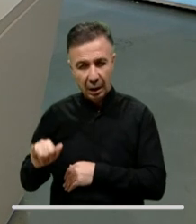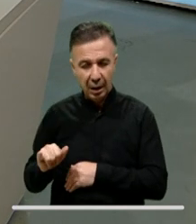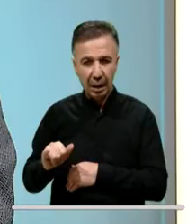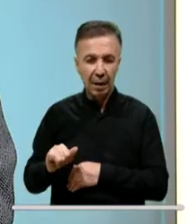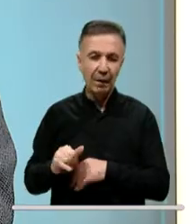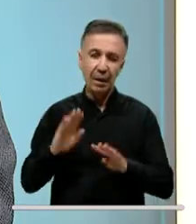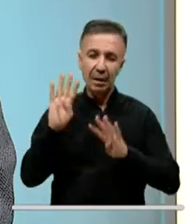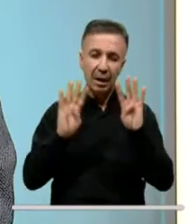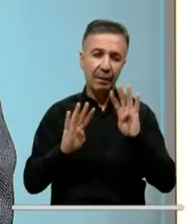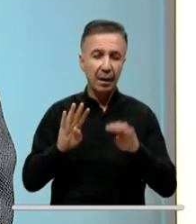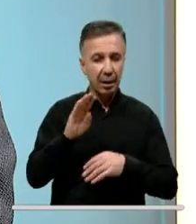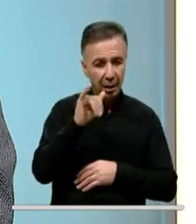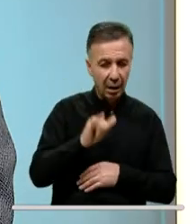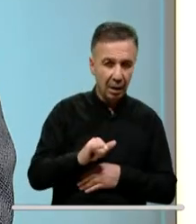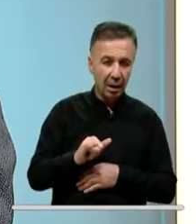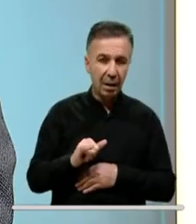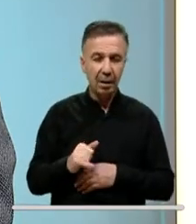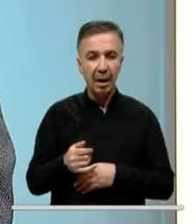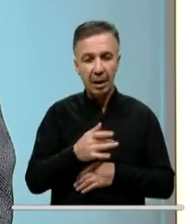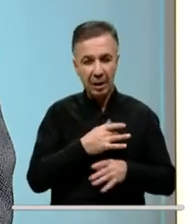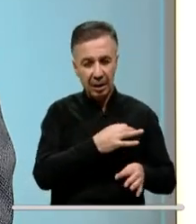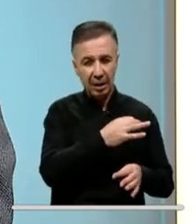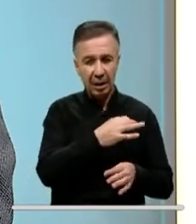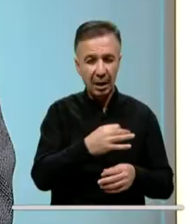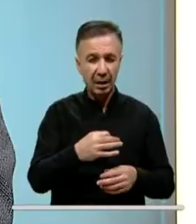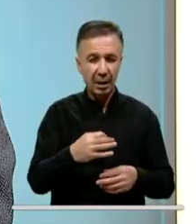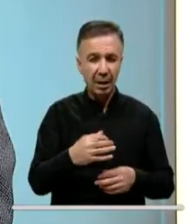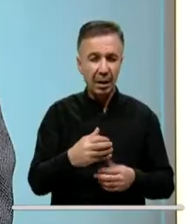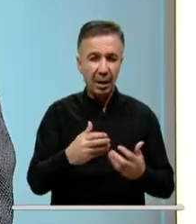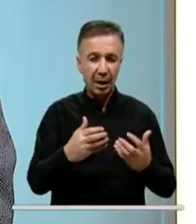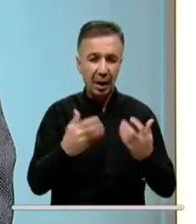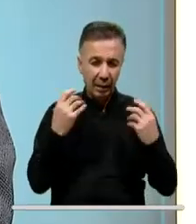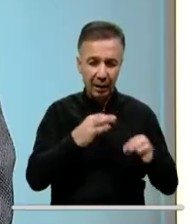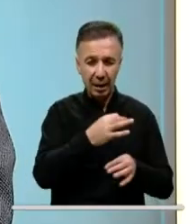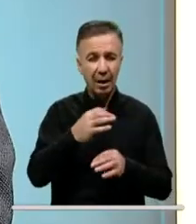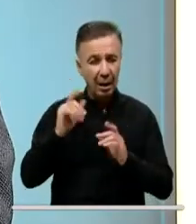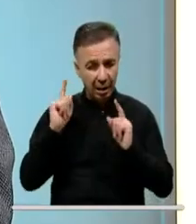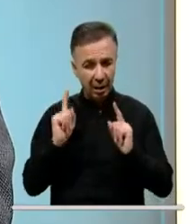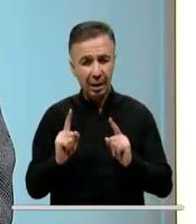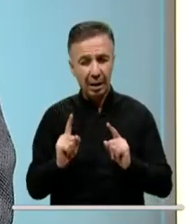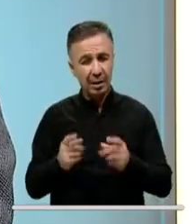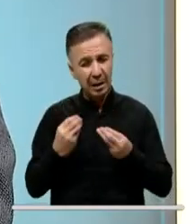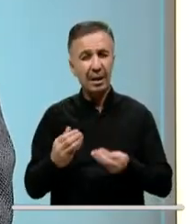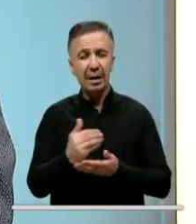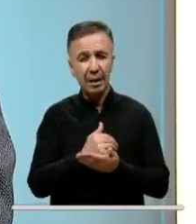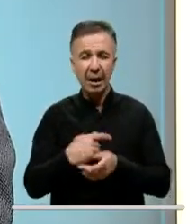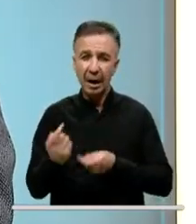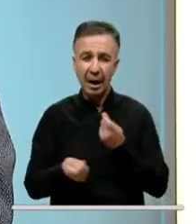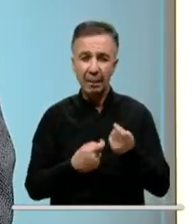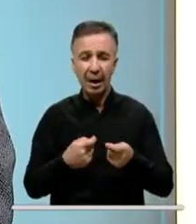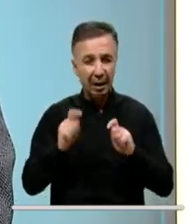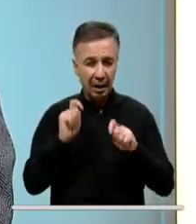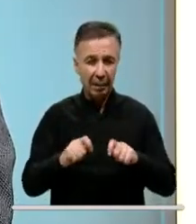diğer canlılara karşı salih amel yapan hayvanattan nebatata kadar bu şekilde hareket